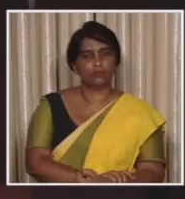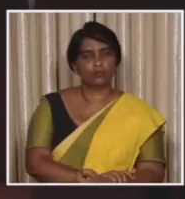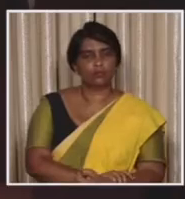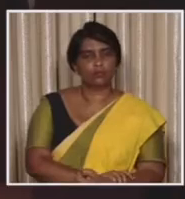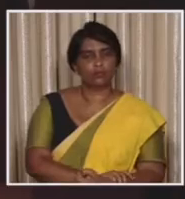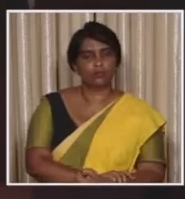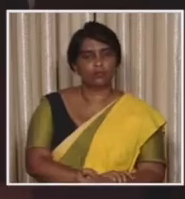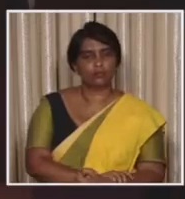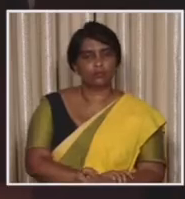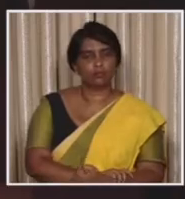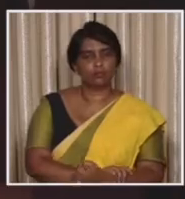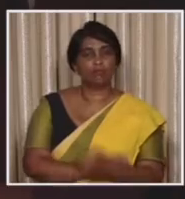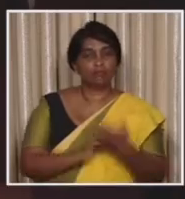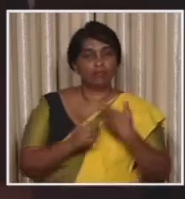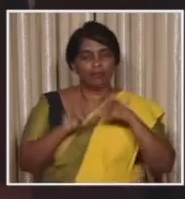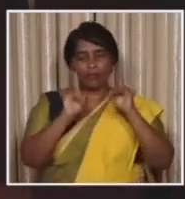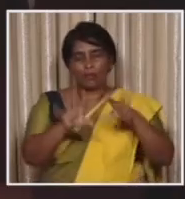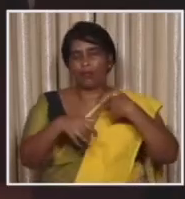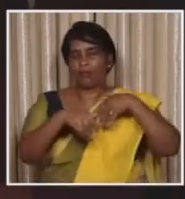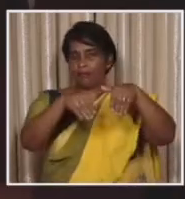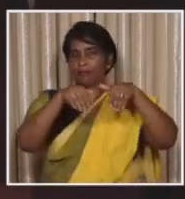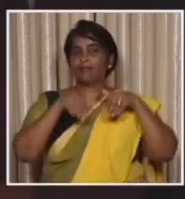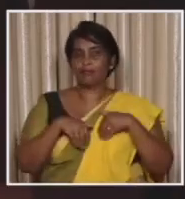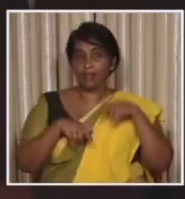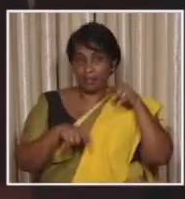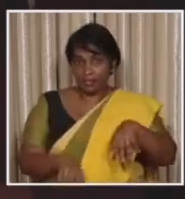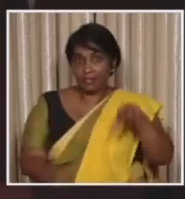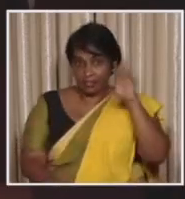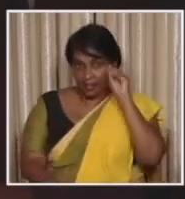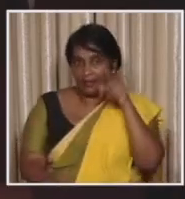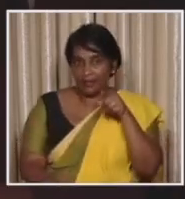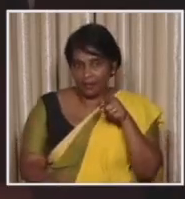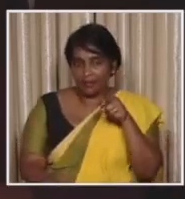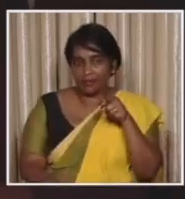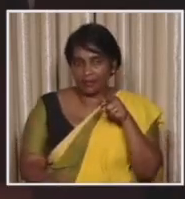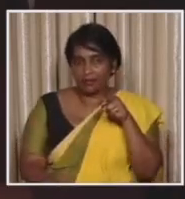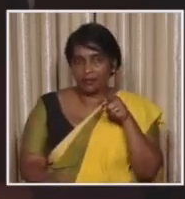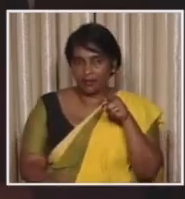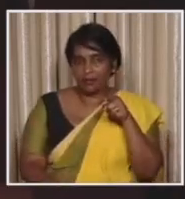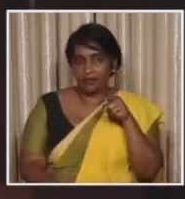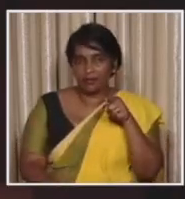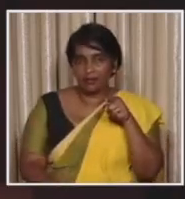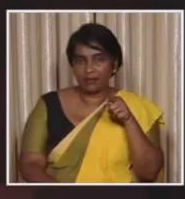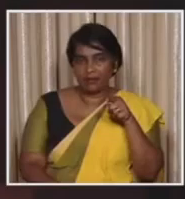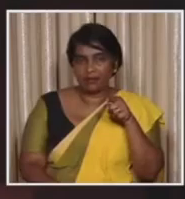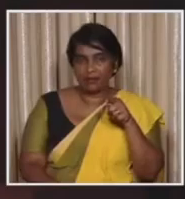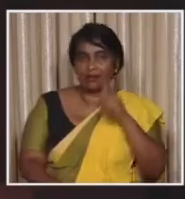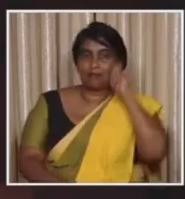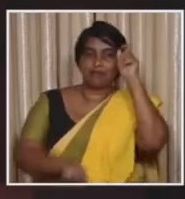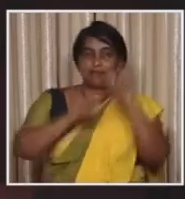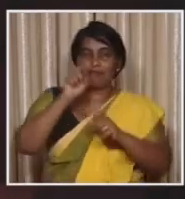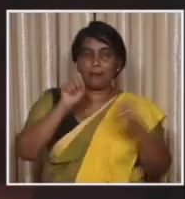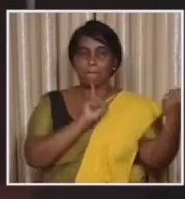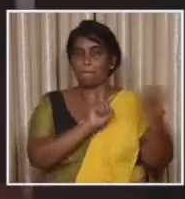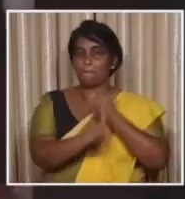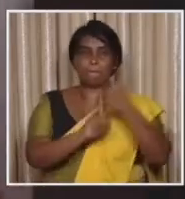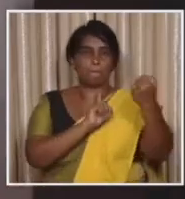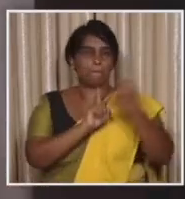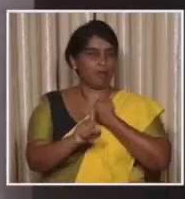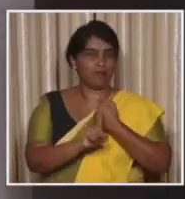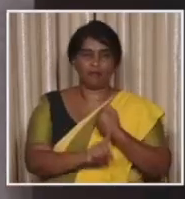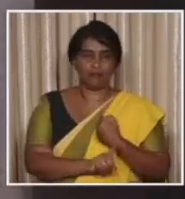ඉවත් වුණේ තොන්න ඔය හේතුව නිසා. දැන් හැමෝටම තේරෙනවා ඇති මේ එක එක පුද්ගලින්ගේ බලපෑම් වලට ලක්